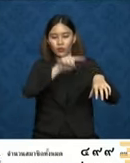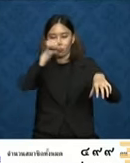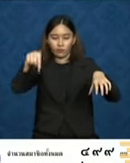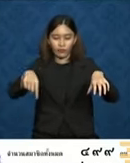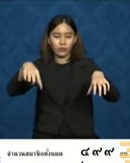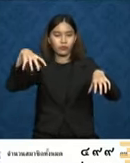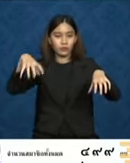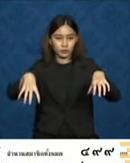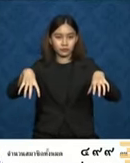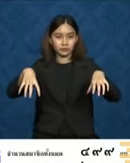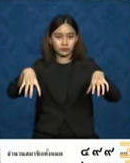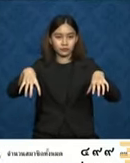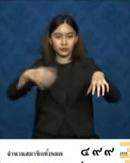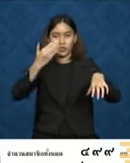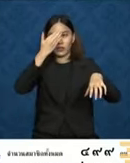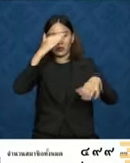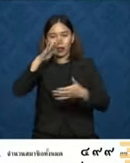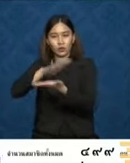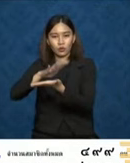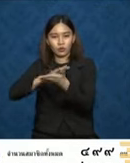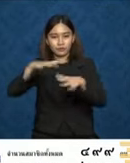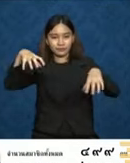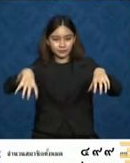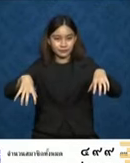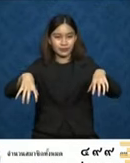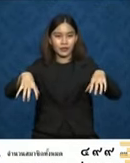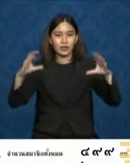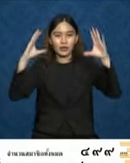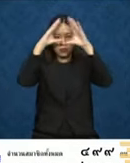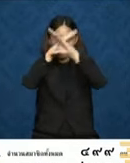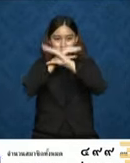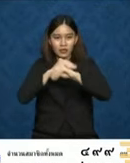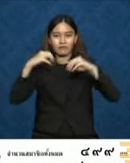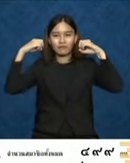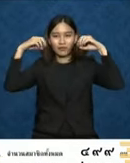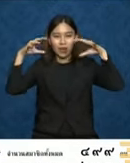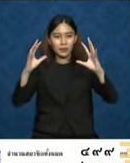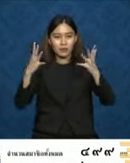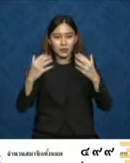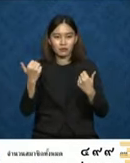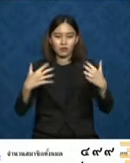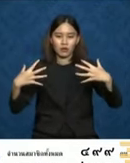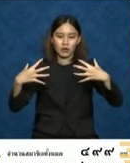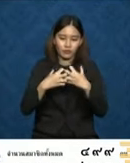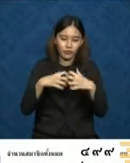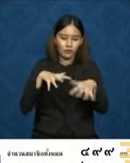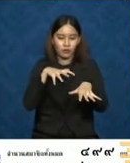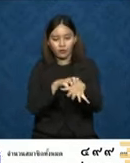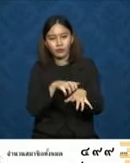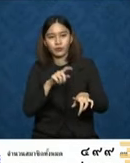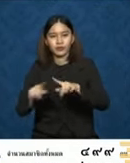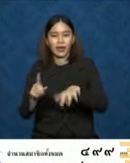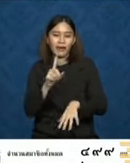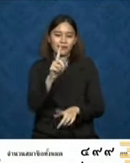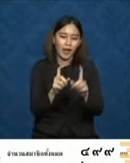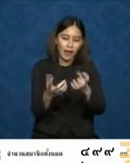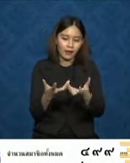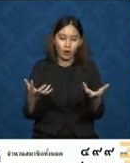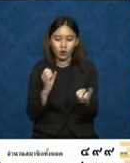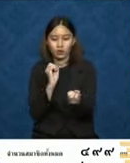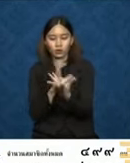ช่วงบ้านดอนเจริญถึงหน้าโรงเรียนนาโพวิทยากลางคืนมืดมากค่ะแล้วเกิดอุบัติเหตุบ่อยสูญเสียชีวิตและทรัพย์